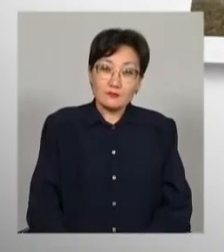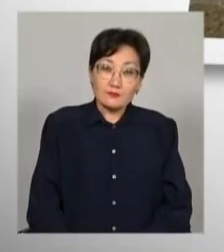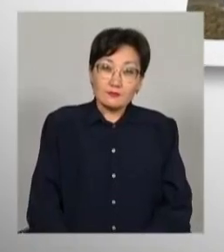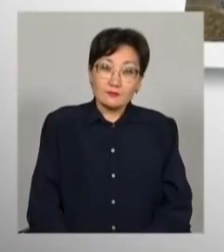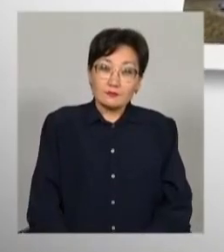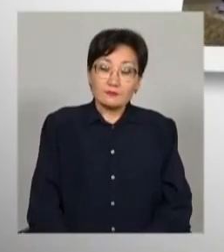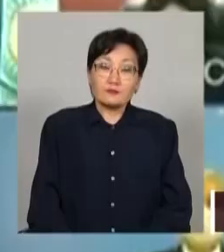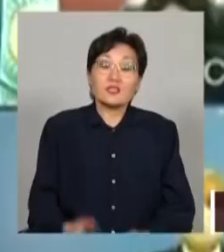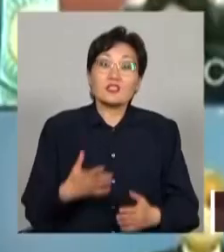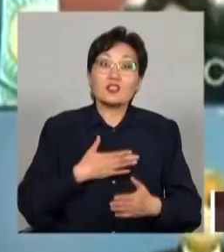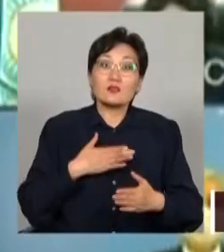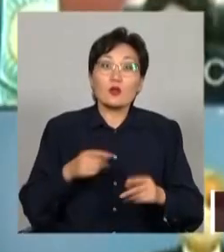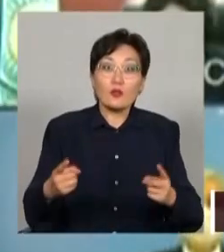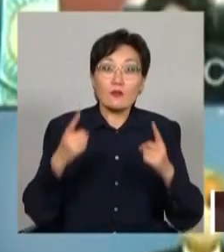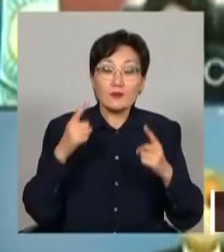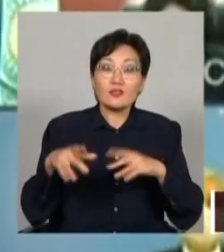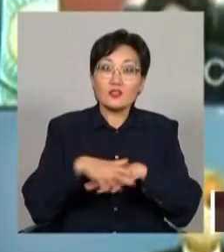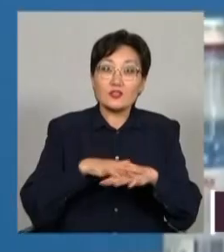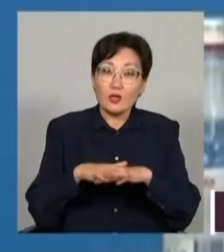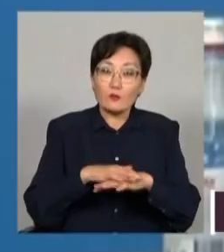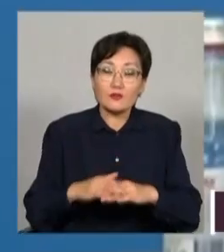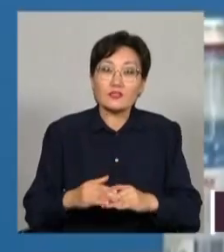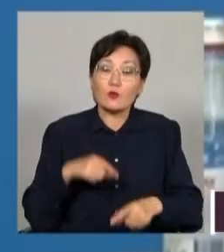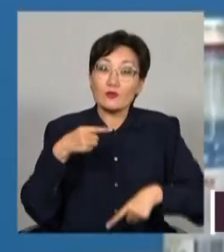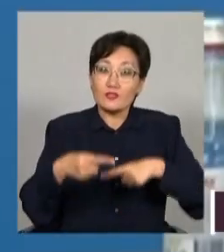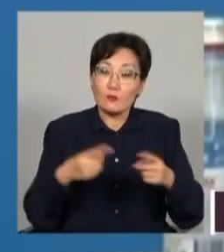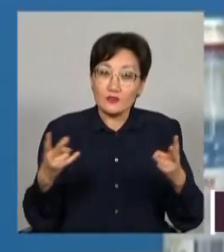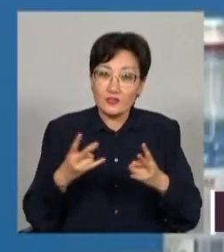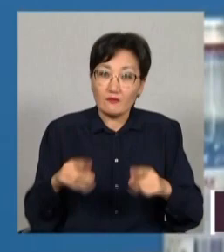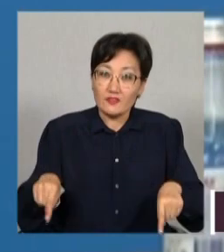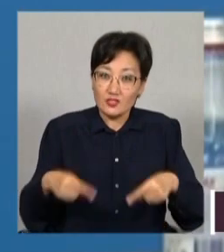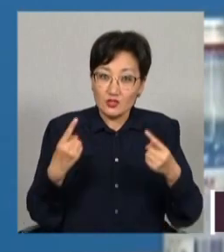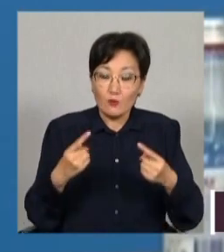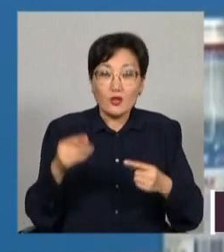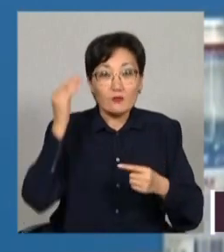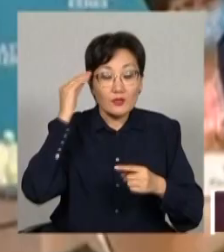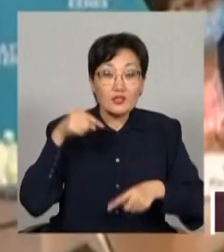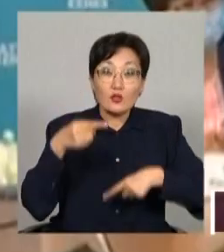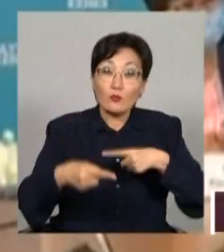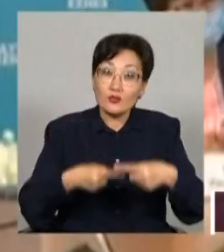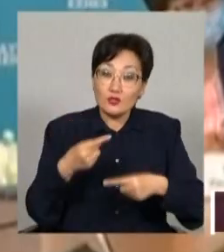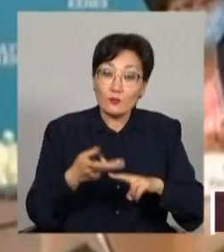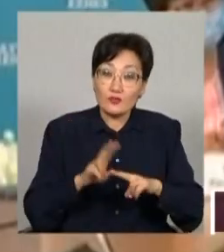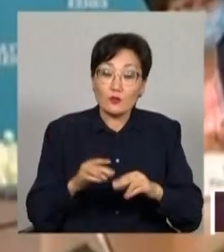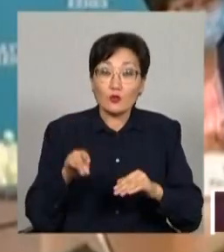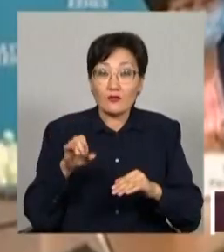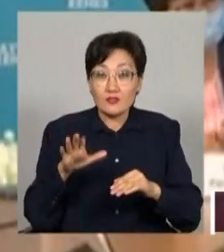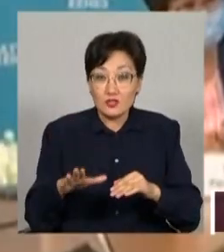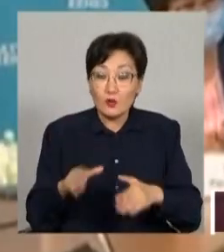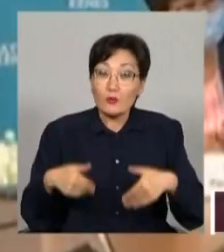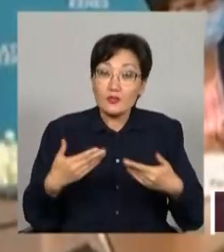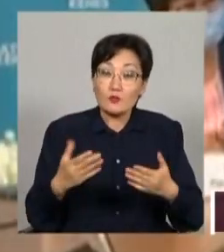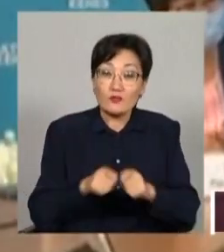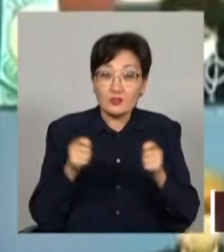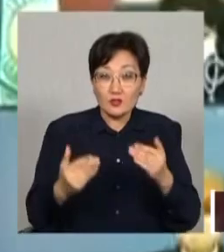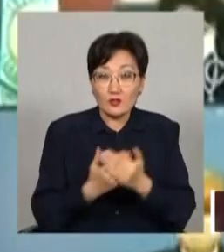именно нашего великого народа его фундаментальные традиции необходимо воссоздать сознание в будущих поколений потому хазам жумар такой предложил